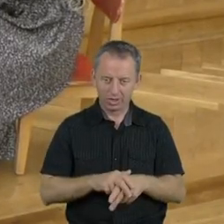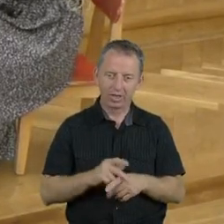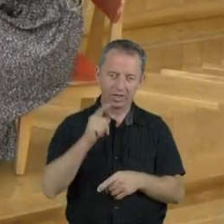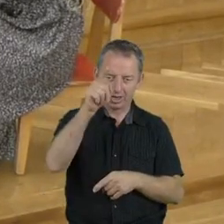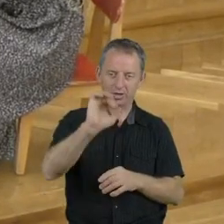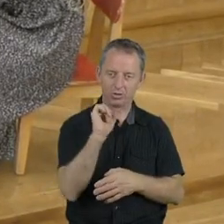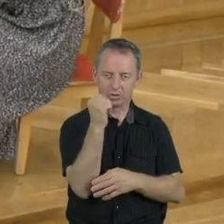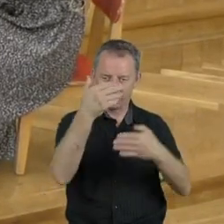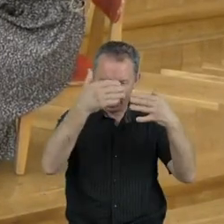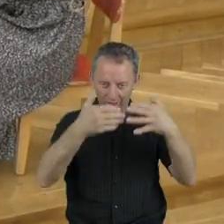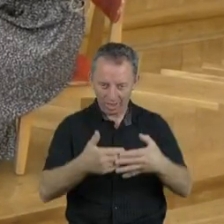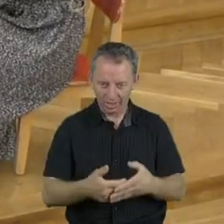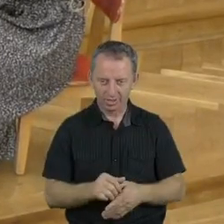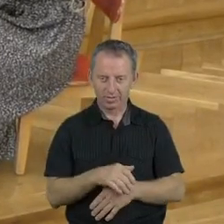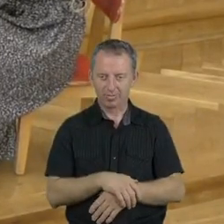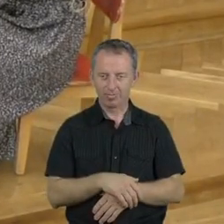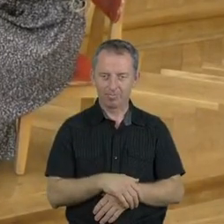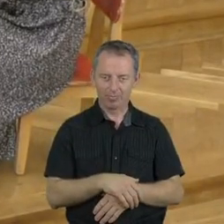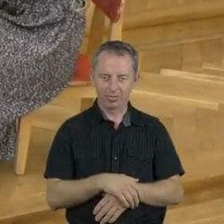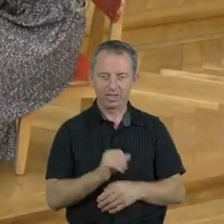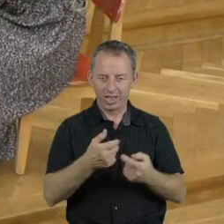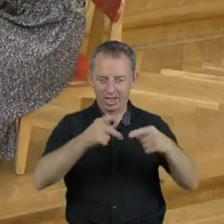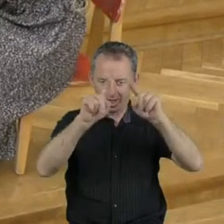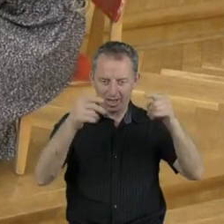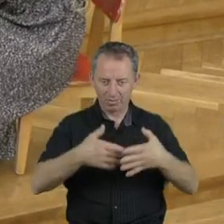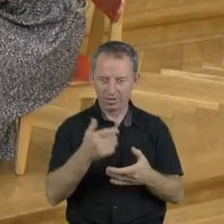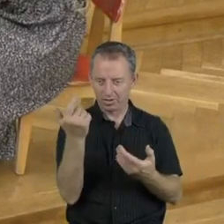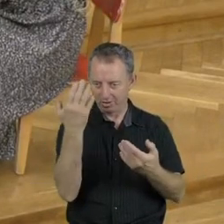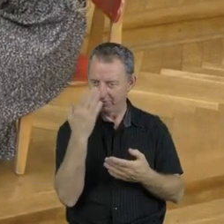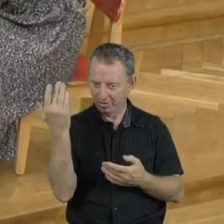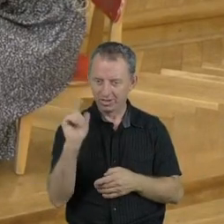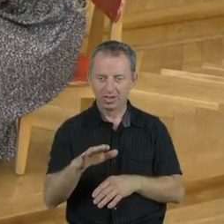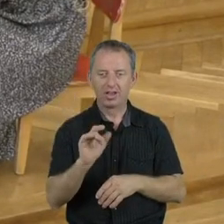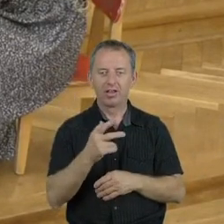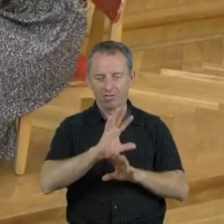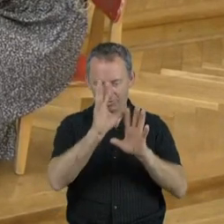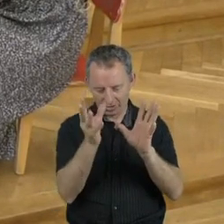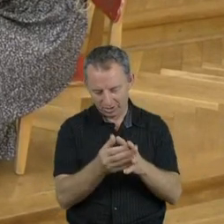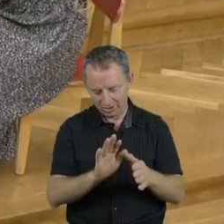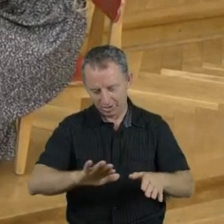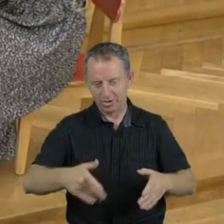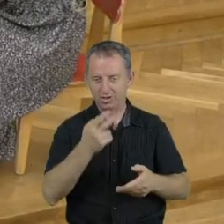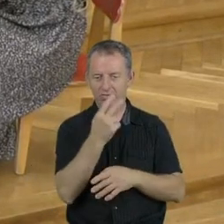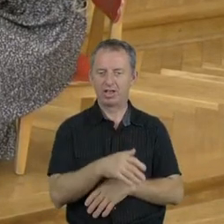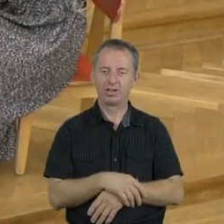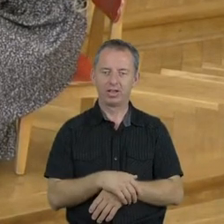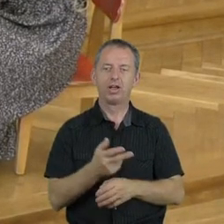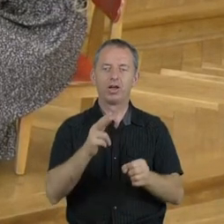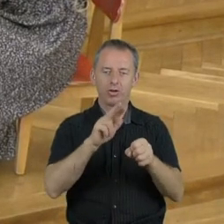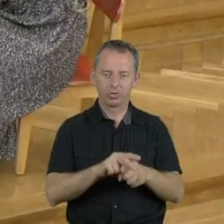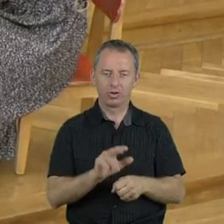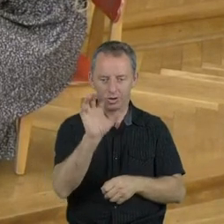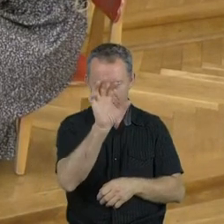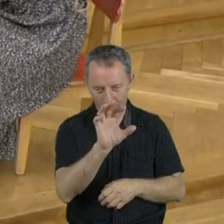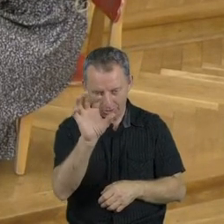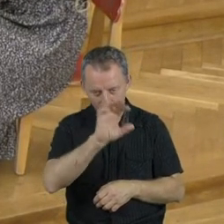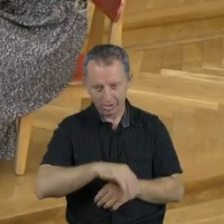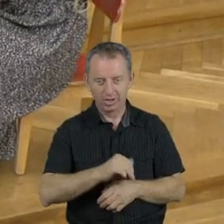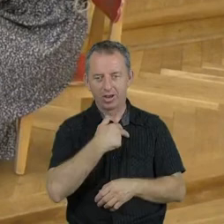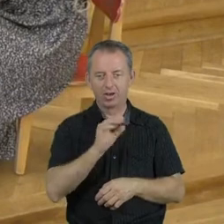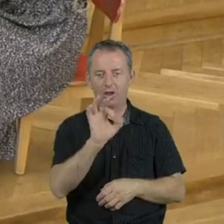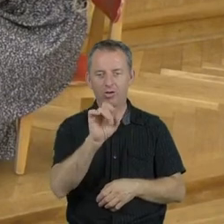szklanym kółeczkiem, za kamerą. Dzień dobry, witam serdecznie wszystkie dzieci, które oglądają nas dzisiaj